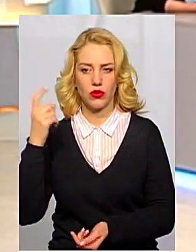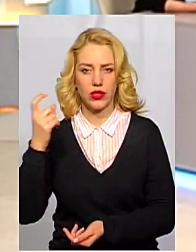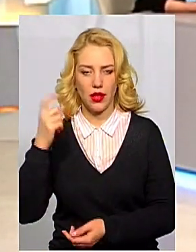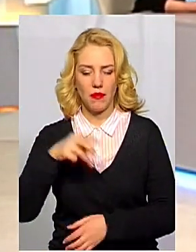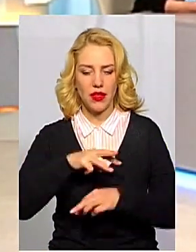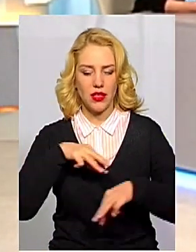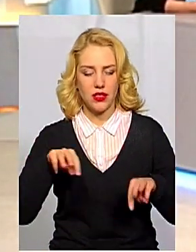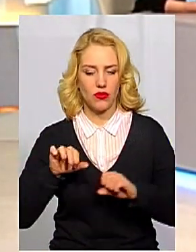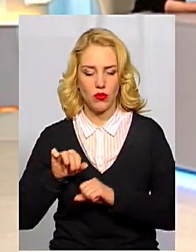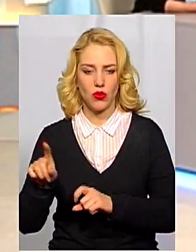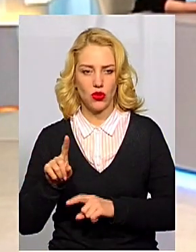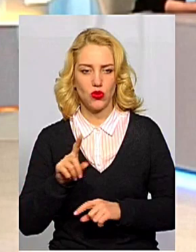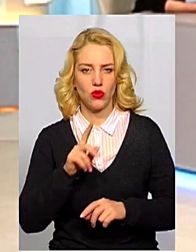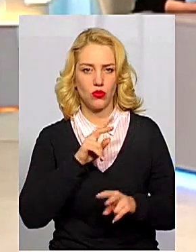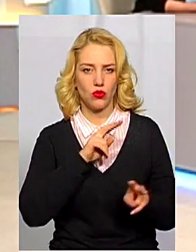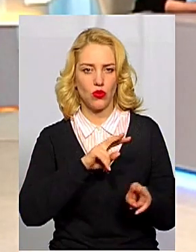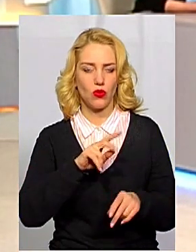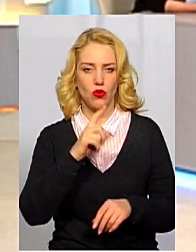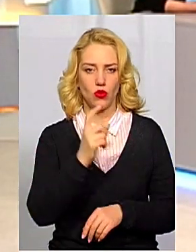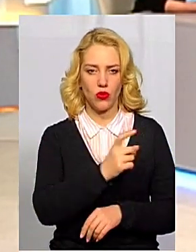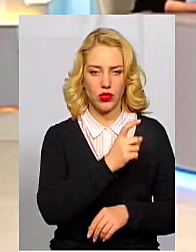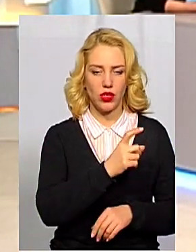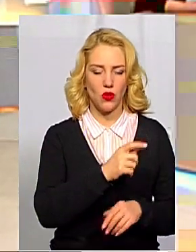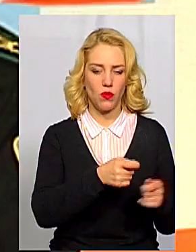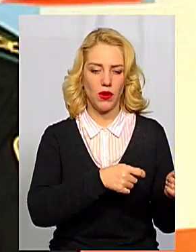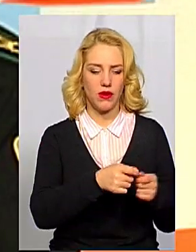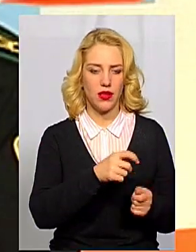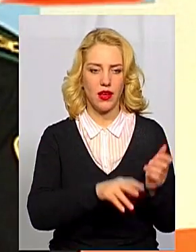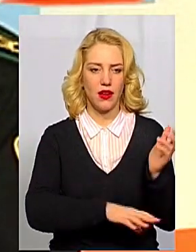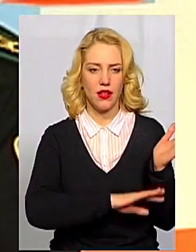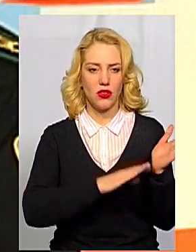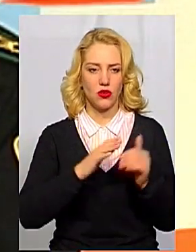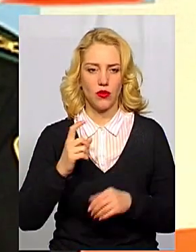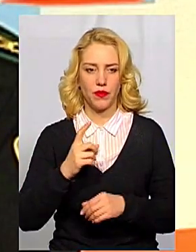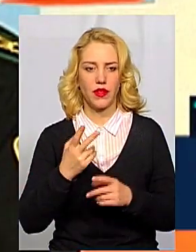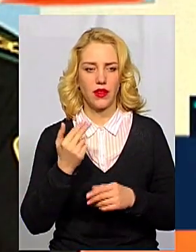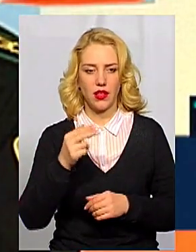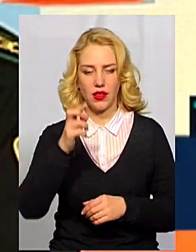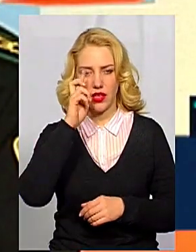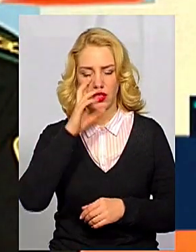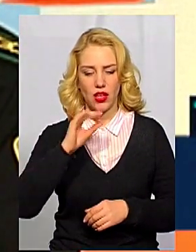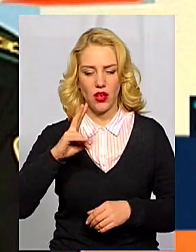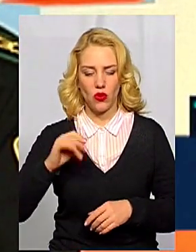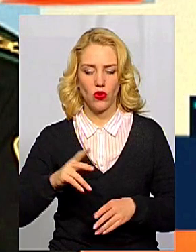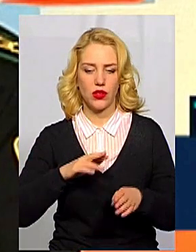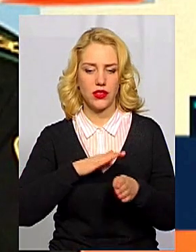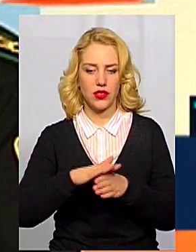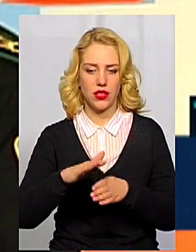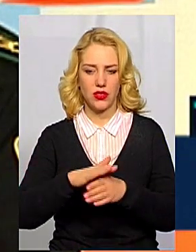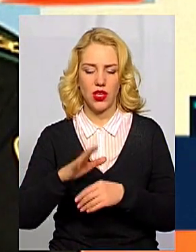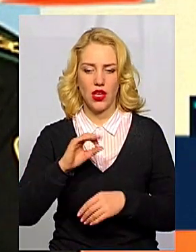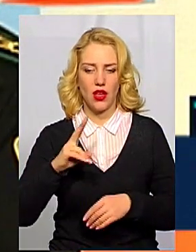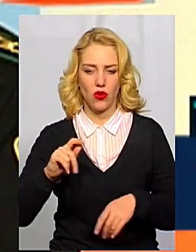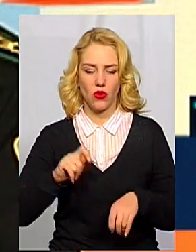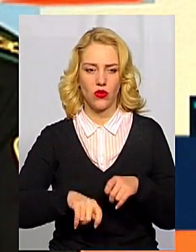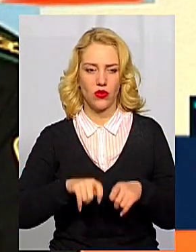курує от управління лісового господарства? Так, звісно, Державна екологічна інспекція здійснює державний нагляд і контроль без виключення за